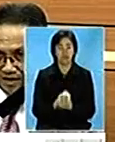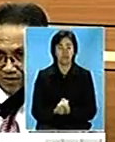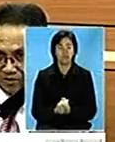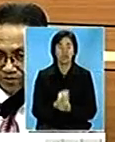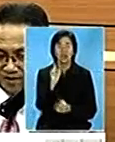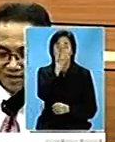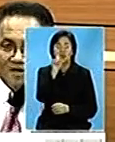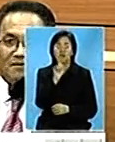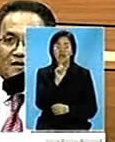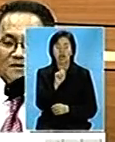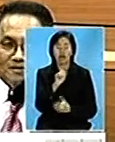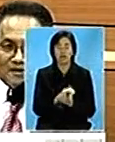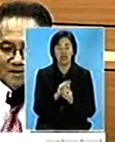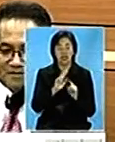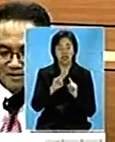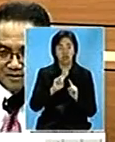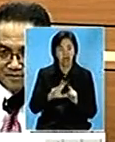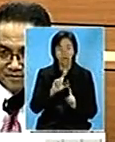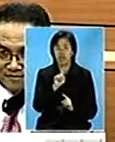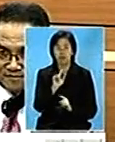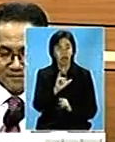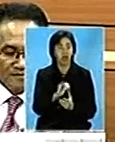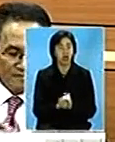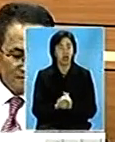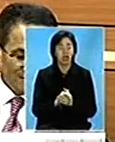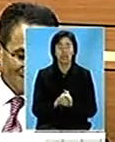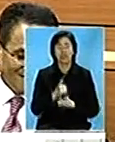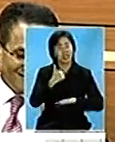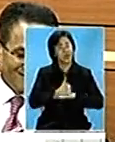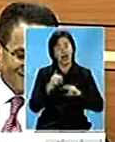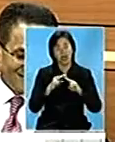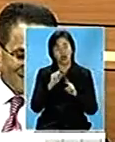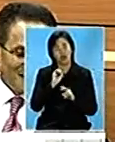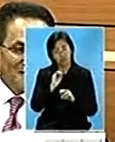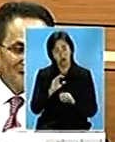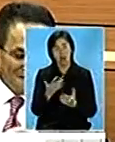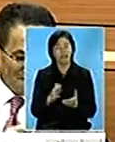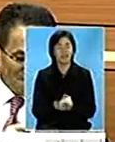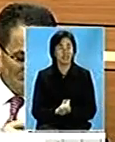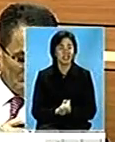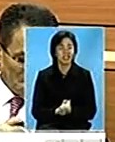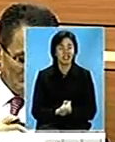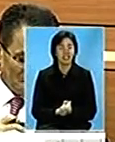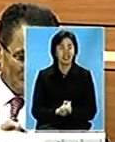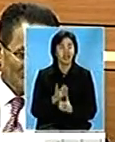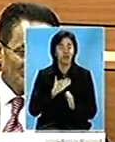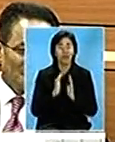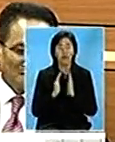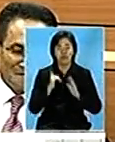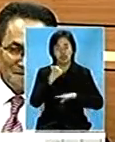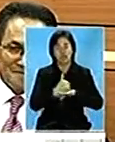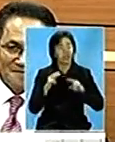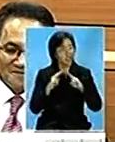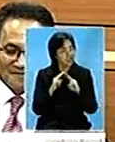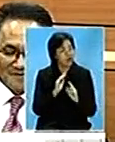ามที่2ที่3ผมยังไม่ถามเลยท่านรัฐมนตรีตอบก่อนละครับคือต้องถือโอกาสนี้กราบขอบคุณท่านรัฐมนตรี